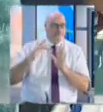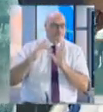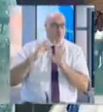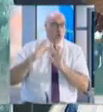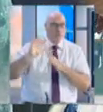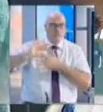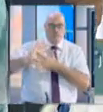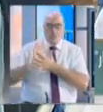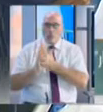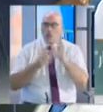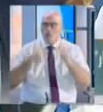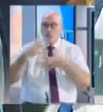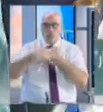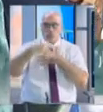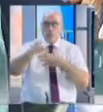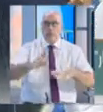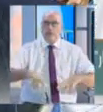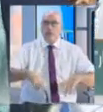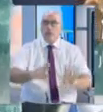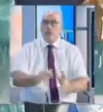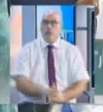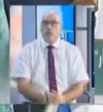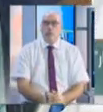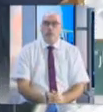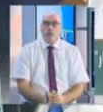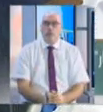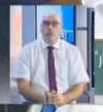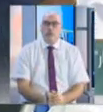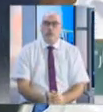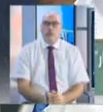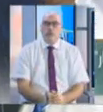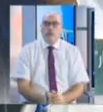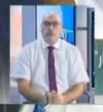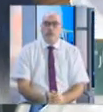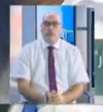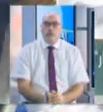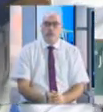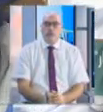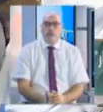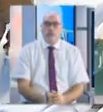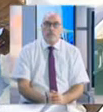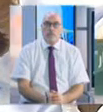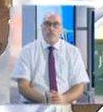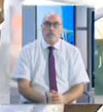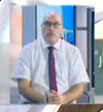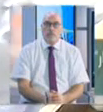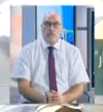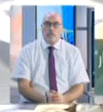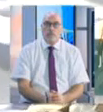كانت تبان بعيدة. ايوا حنا شفناها تبان بعيدة وقعدنا نقصروا نلعبوا تما في